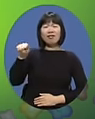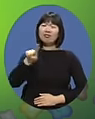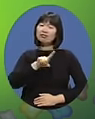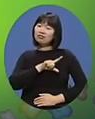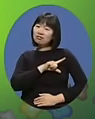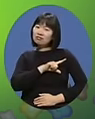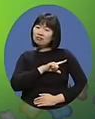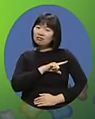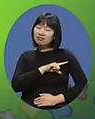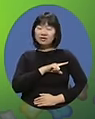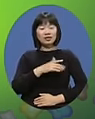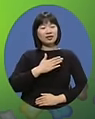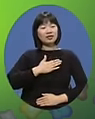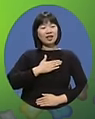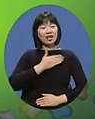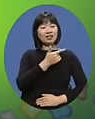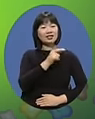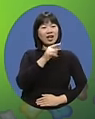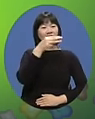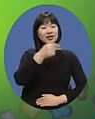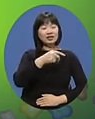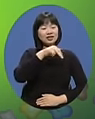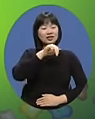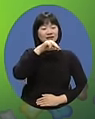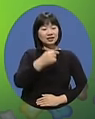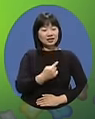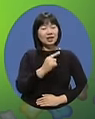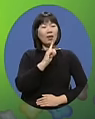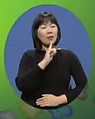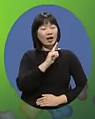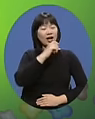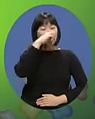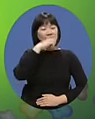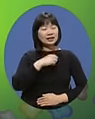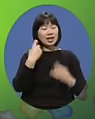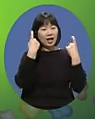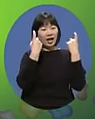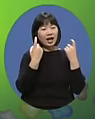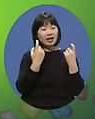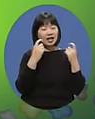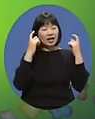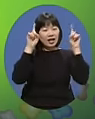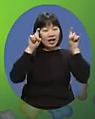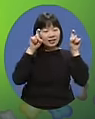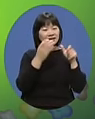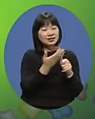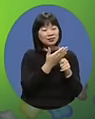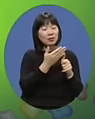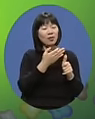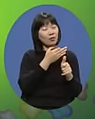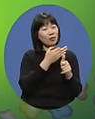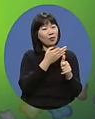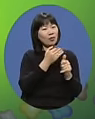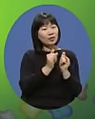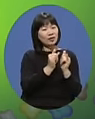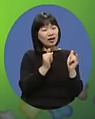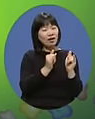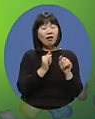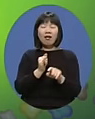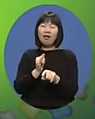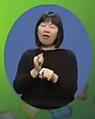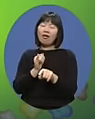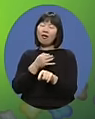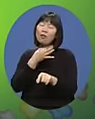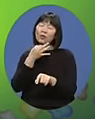이름이... 나르시스라고 해요. 그냥 양치는 목동입니다. 어머, 목동인데 목소리까지 좋아. 나도